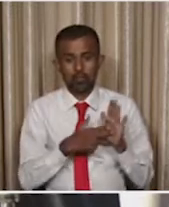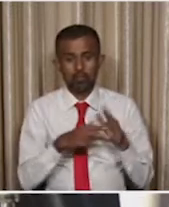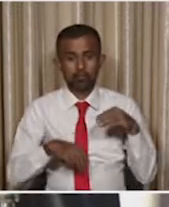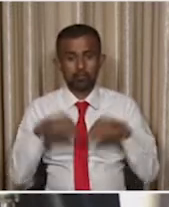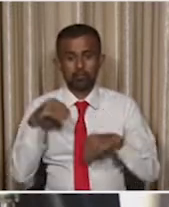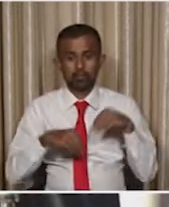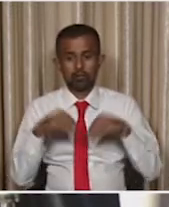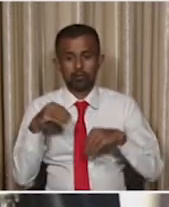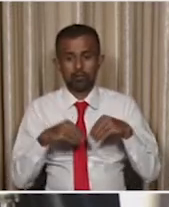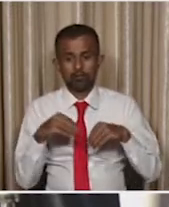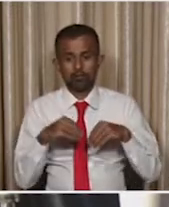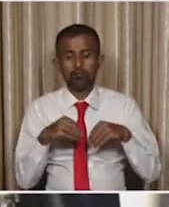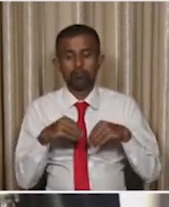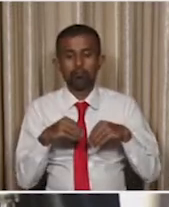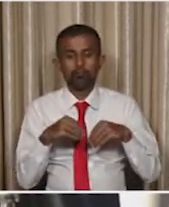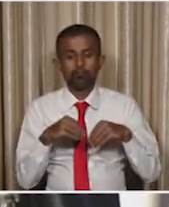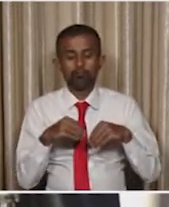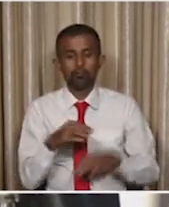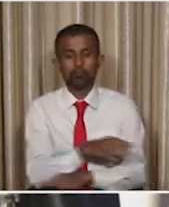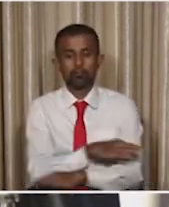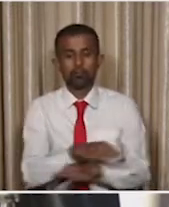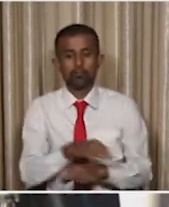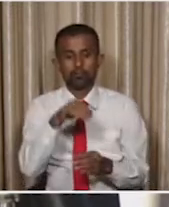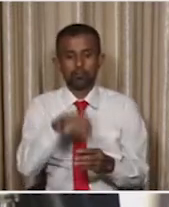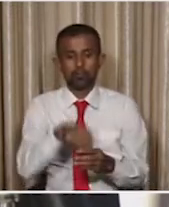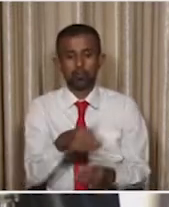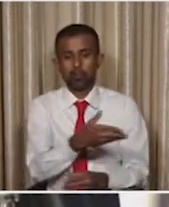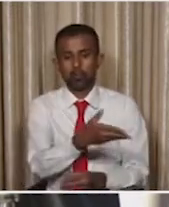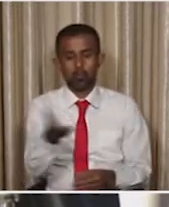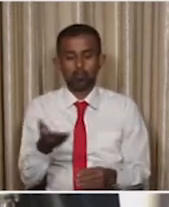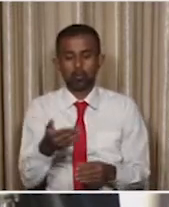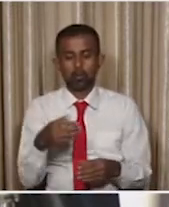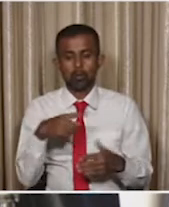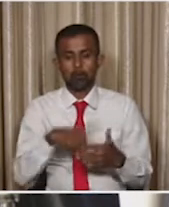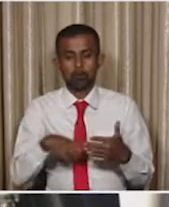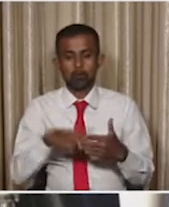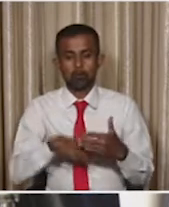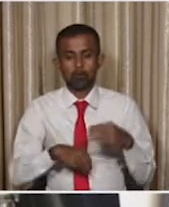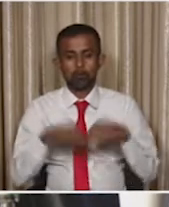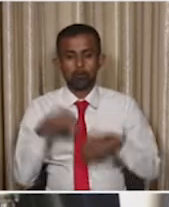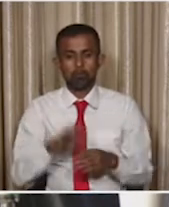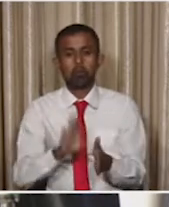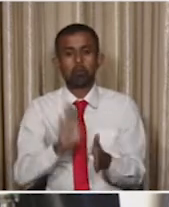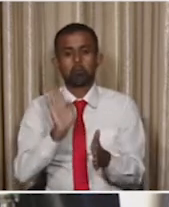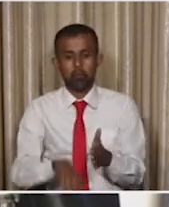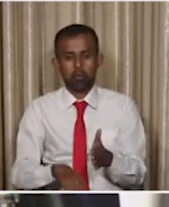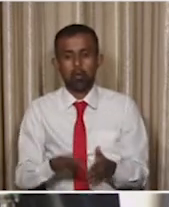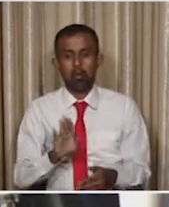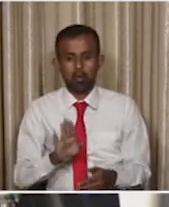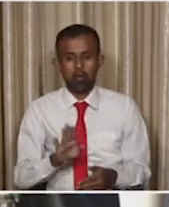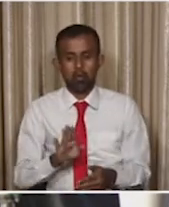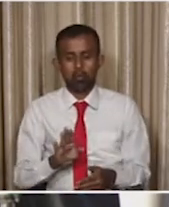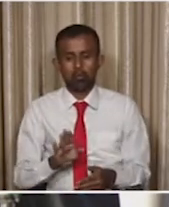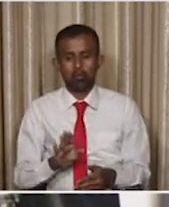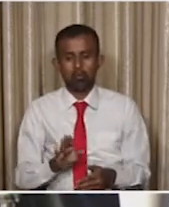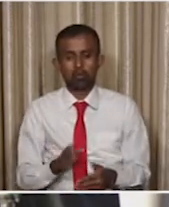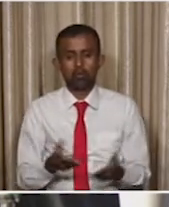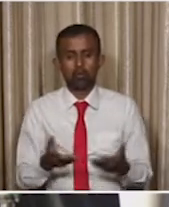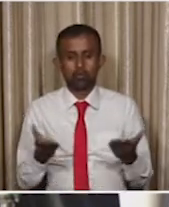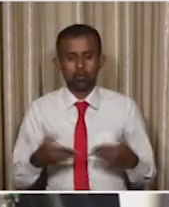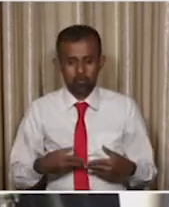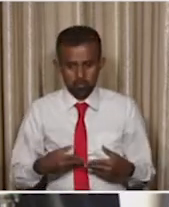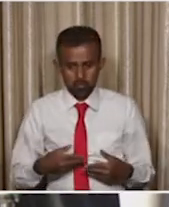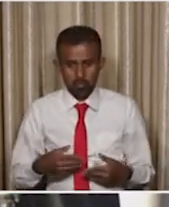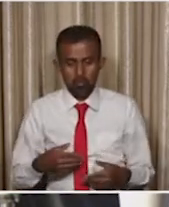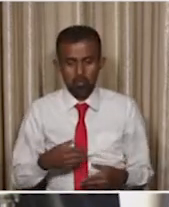உத்தியோகத்தர்களும் இந்த தேர்தலை நீங்கள் புறக்கணிக்க வேண்டும் இந்த தேர்தலில் நீங்கள் வாக்களிக்கக் கூடாது என்கின்ற அழைப்பை நாங்கள் தமிழ் தேசிய மக்கள் முன்னணி சார்பாக